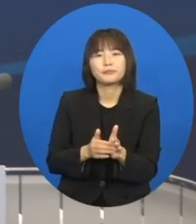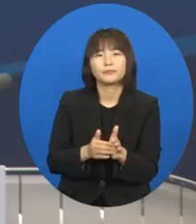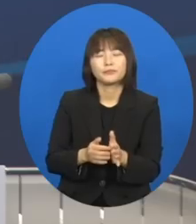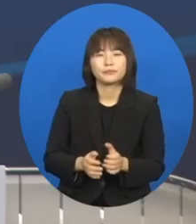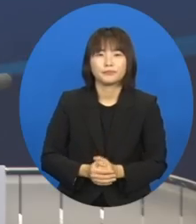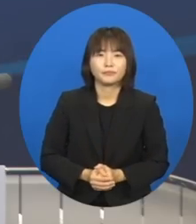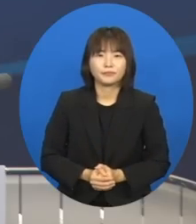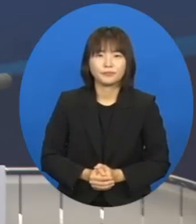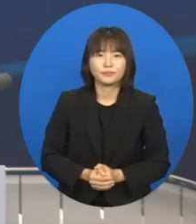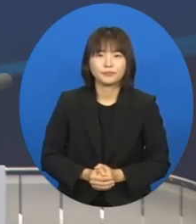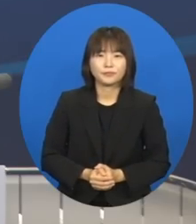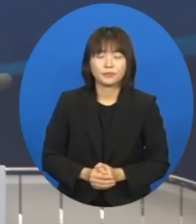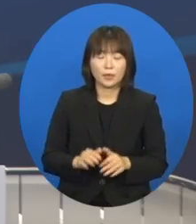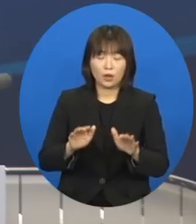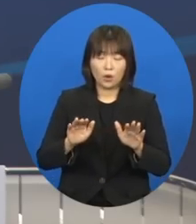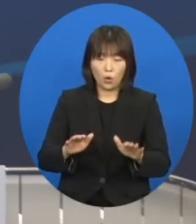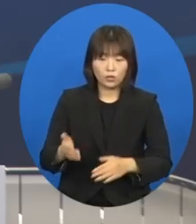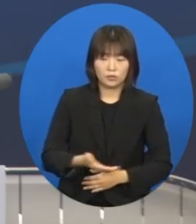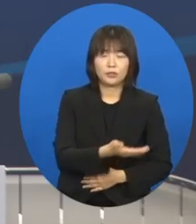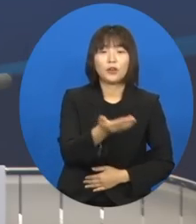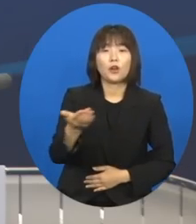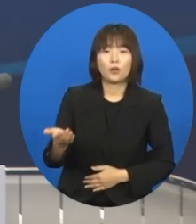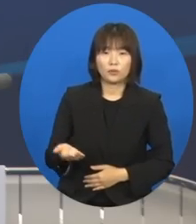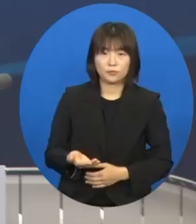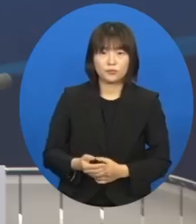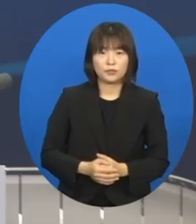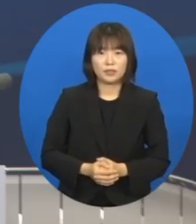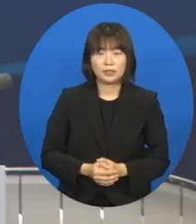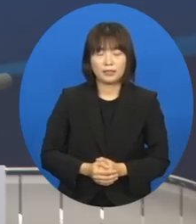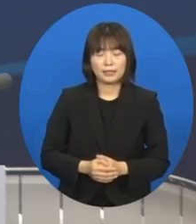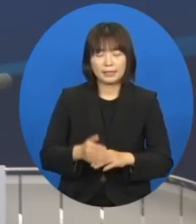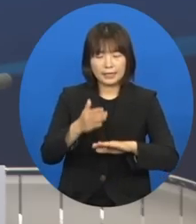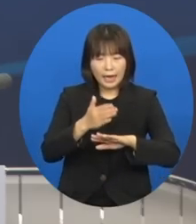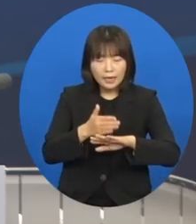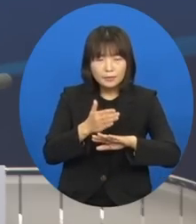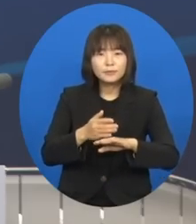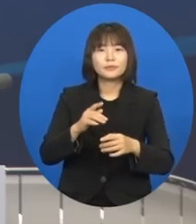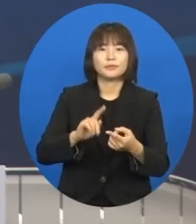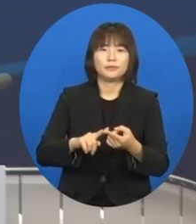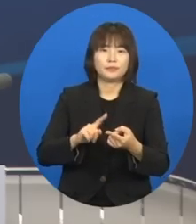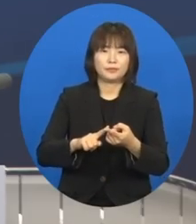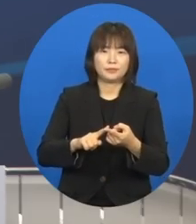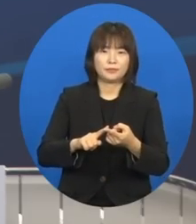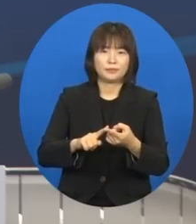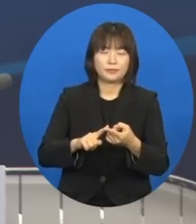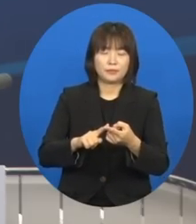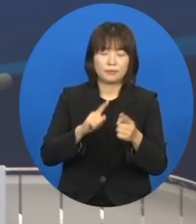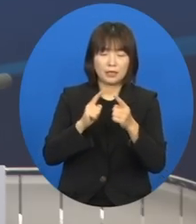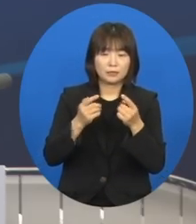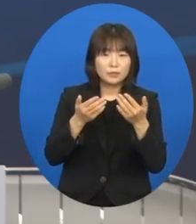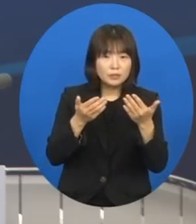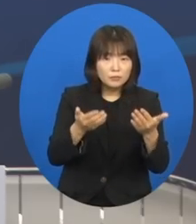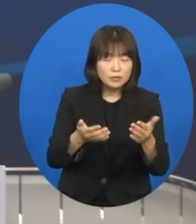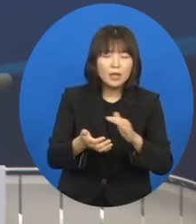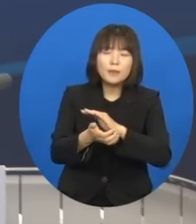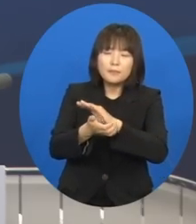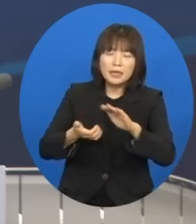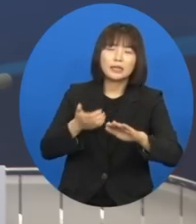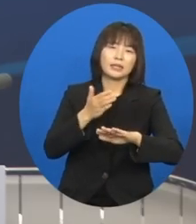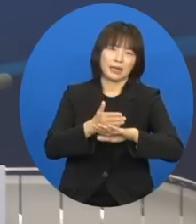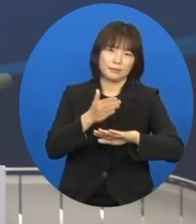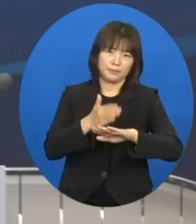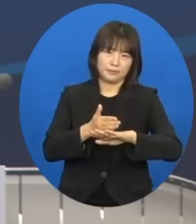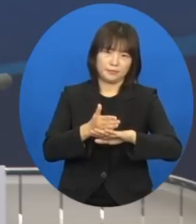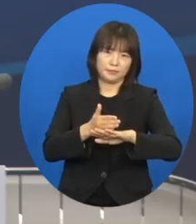자, 오늘 여러분들에게 오늘 감사에 대해서 나누면서 미리 감사하는 거예요.